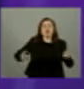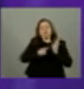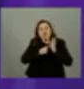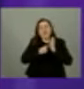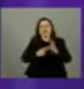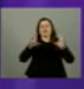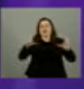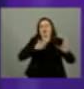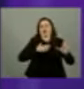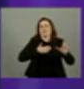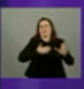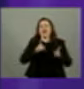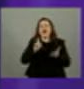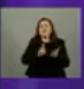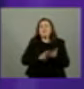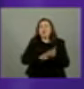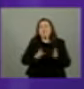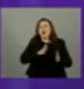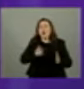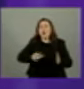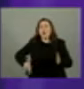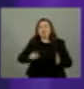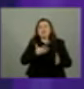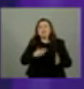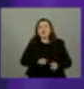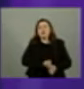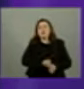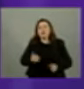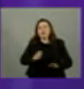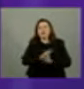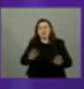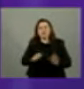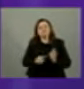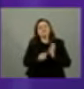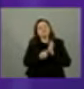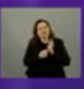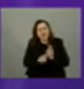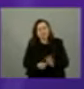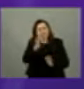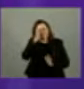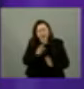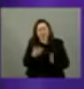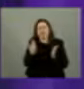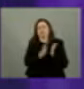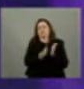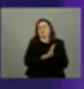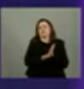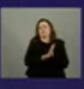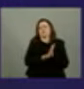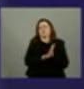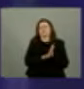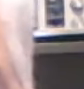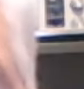αυτό το οποίο παρατηρώ ότι υποβαθμίζεται εντελώς έως διαγράφεται από τη συζήτηση είναι η απολύτως